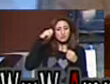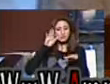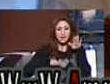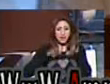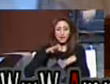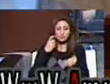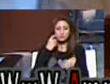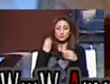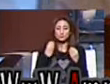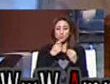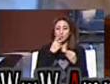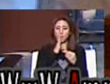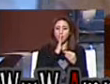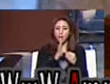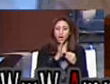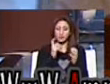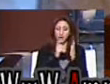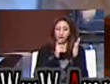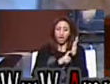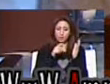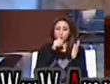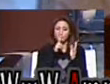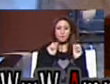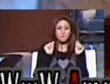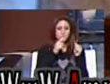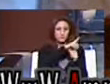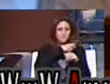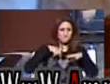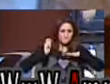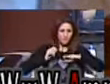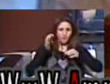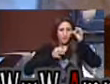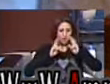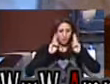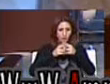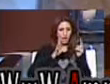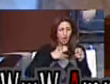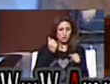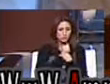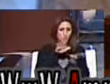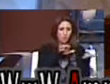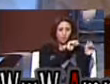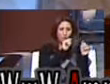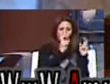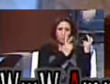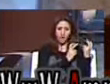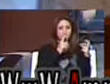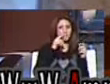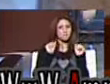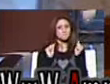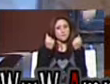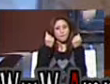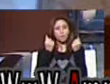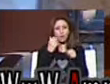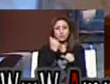القضاء أن يضربوا، أن القوانين الدولية تحرم عليهم الضغط بهذا الأسلوب، وده لأن القاضي زي الجندي في المعركة على